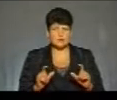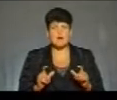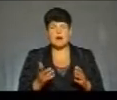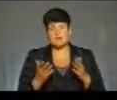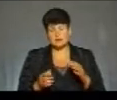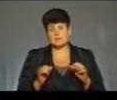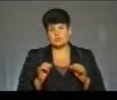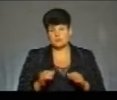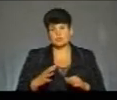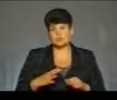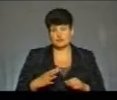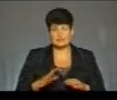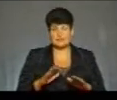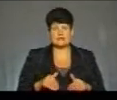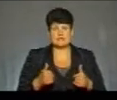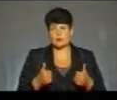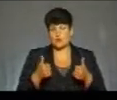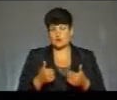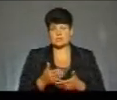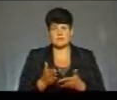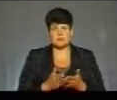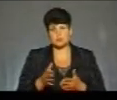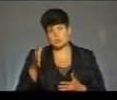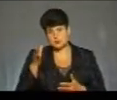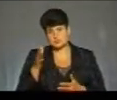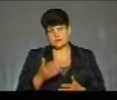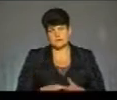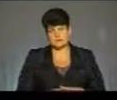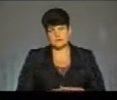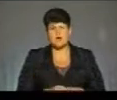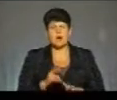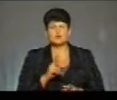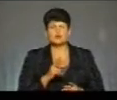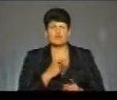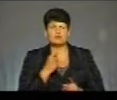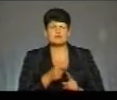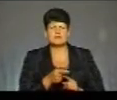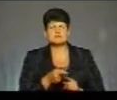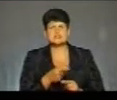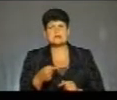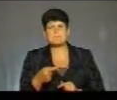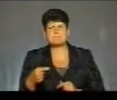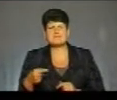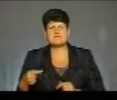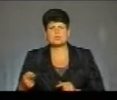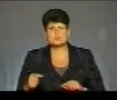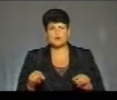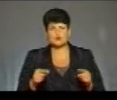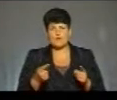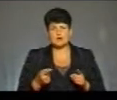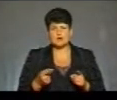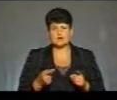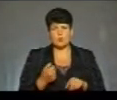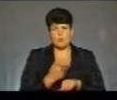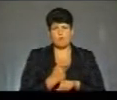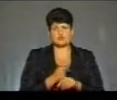і очікують саме надання хороших, якісних освітніх послуг. А хто відповідальний, зокрема, за ці мінуси у створенні опорних